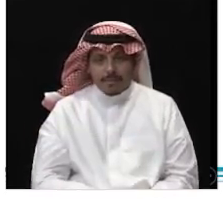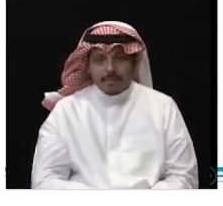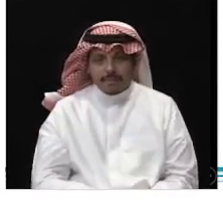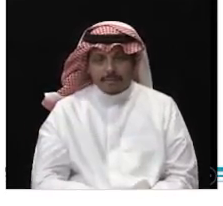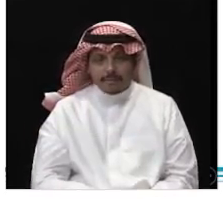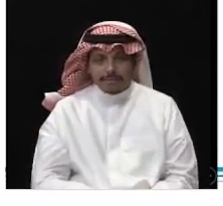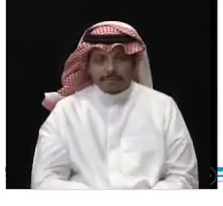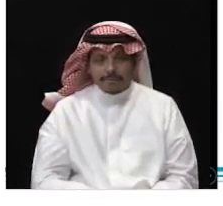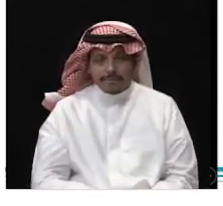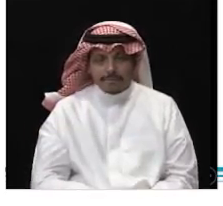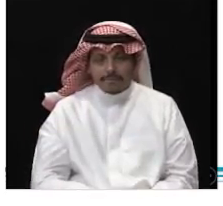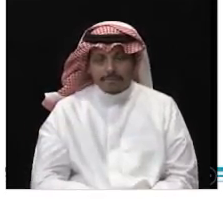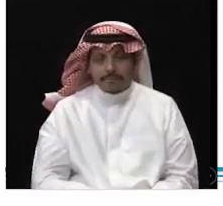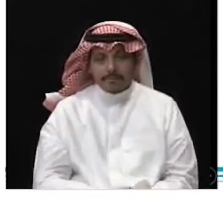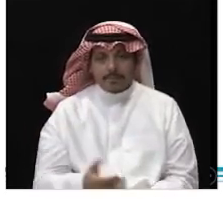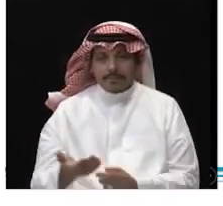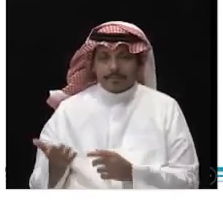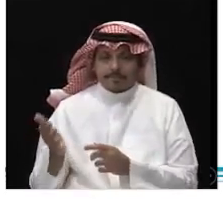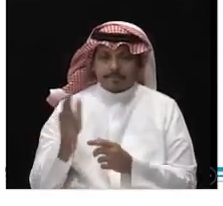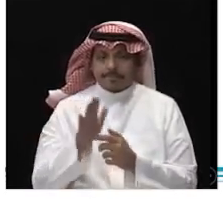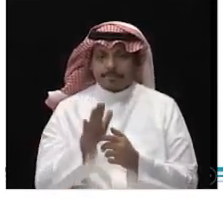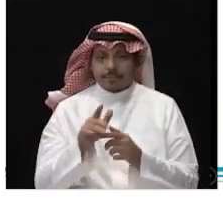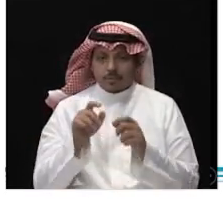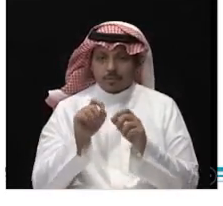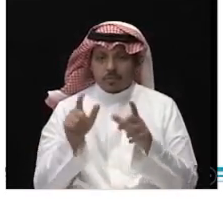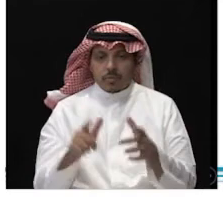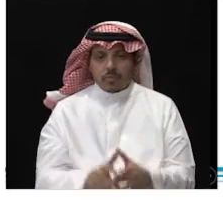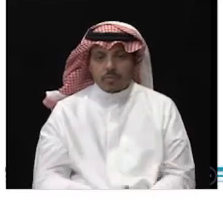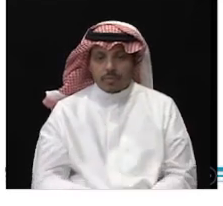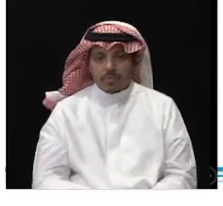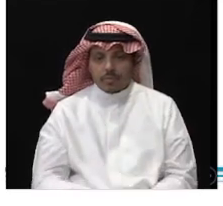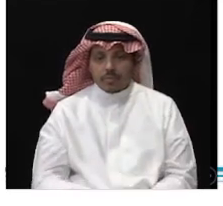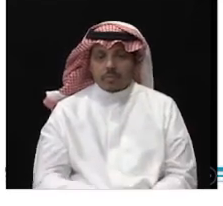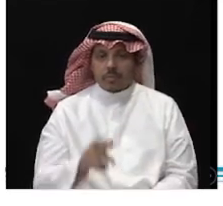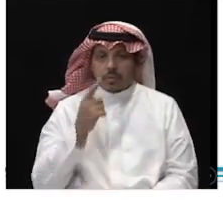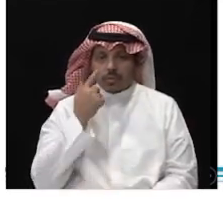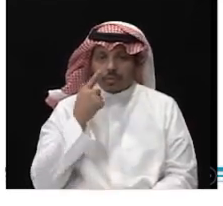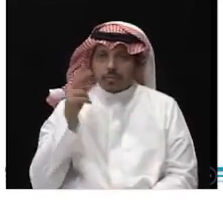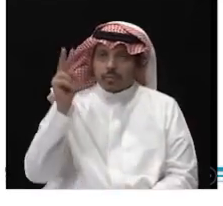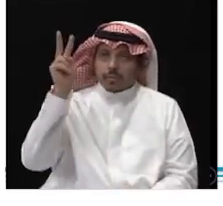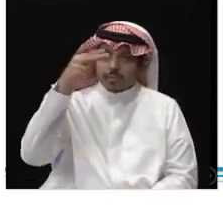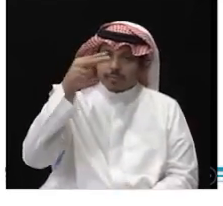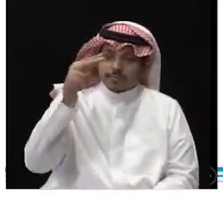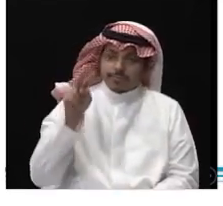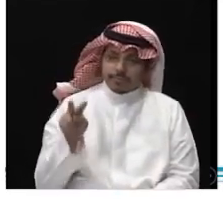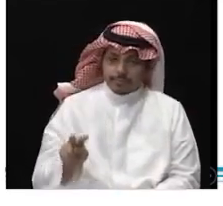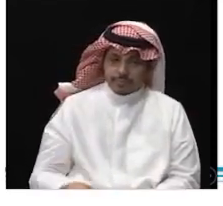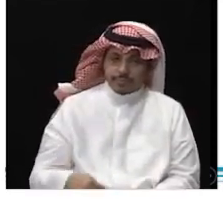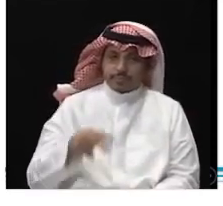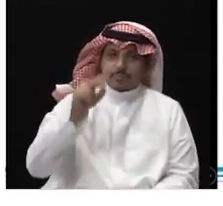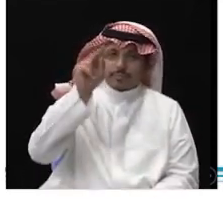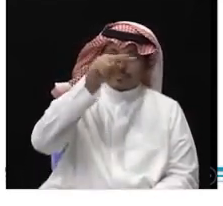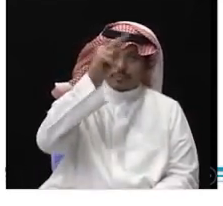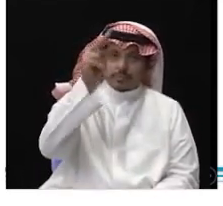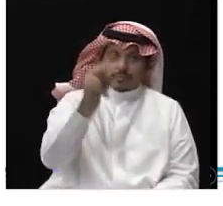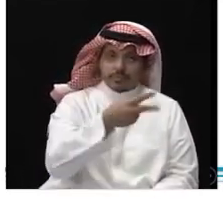الآن في هذه الشريحة سوف نوضح ذلك بشكل أفضل. لاحظ معي فتحتان،